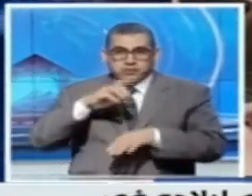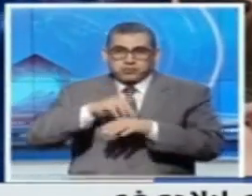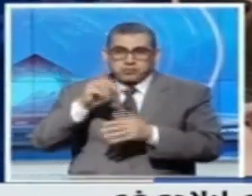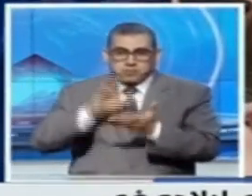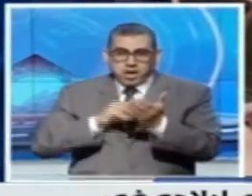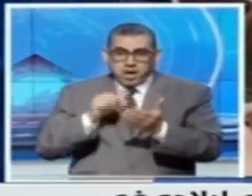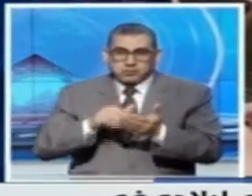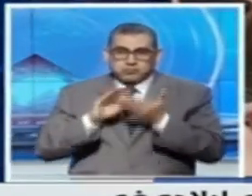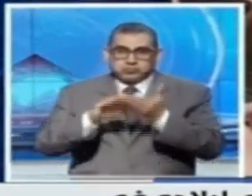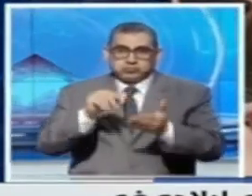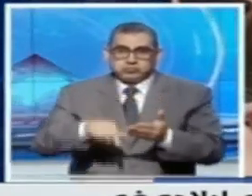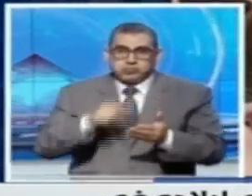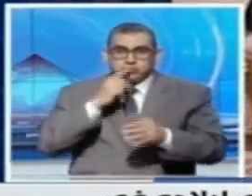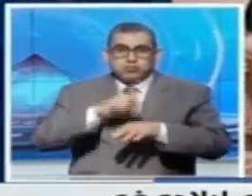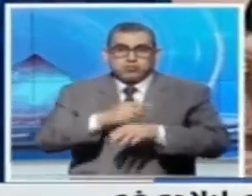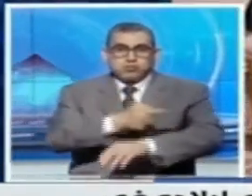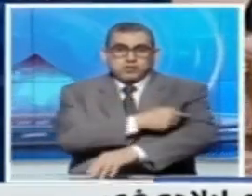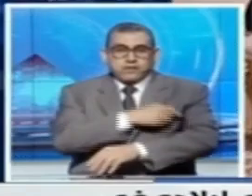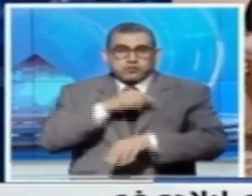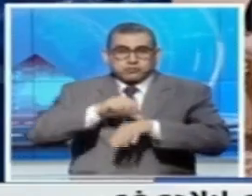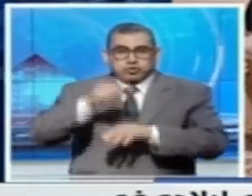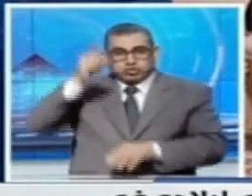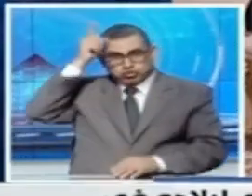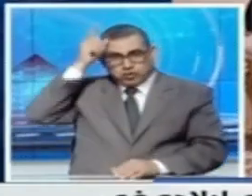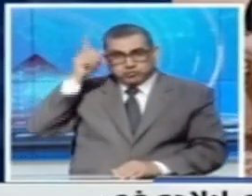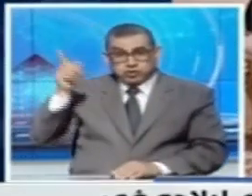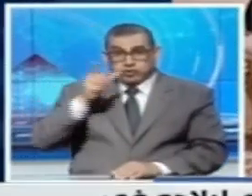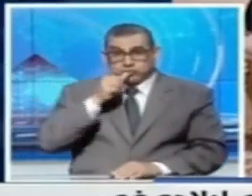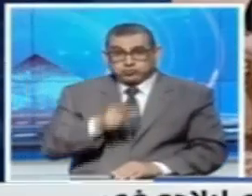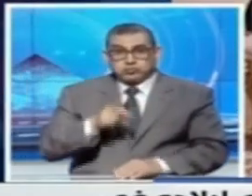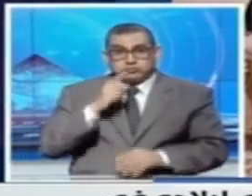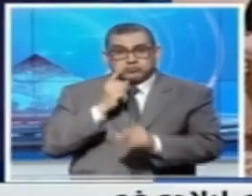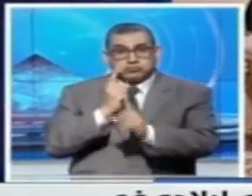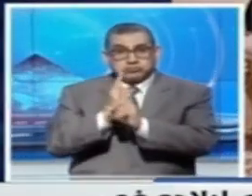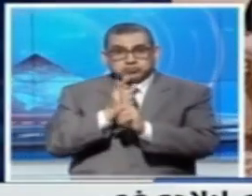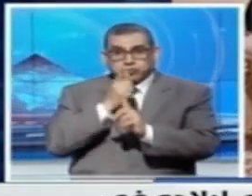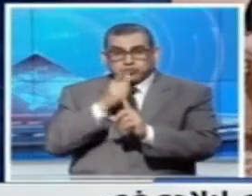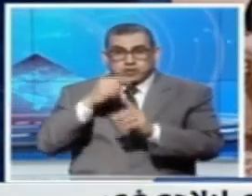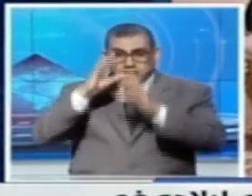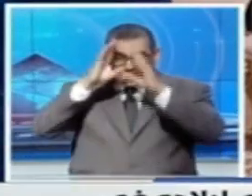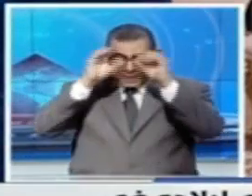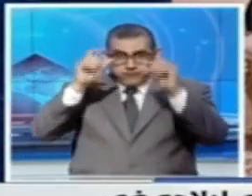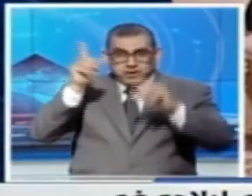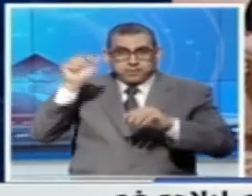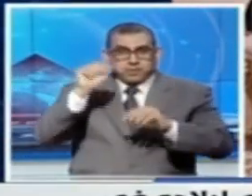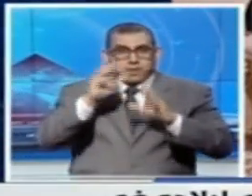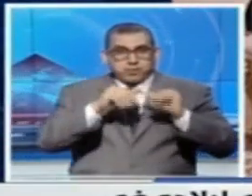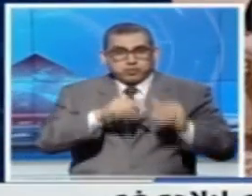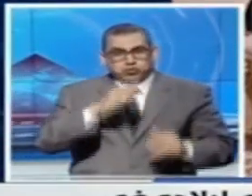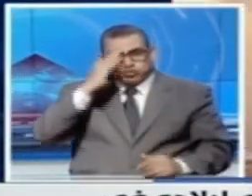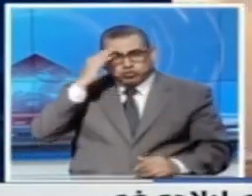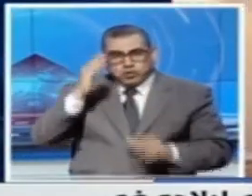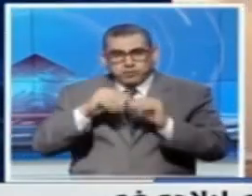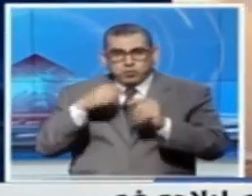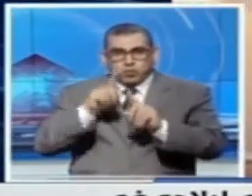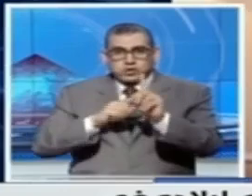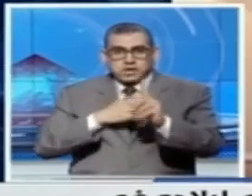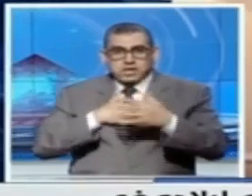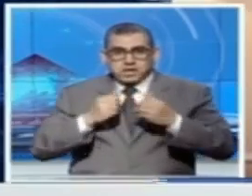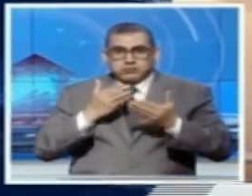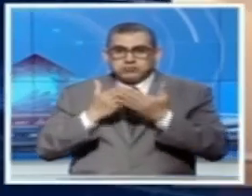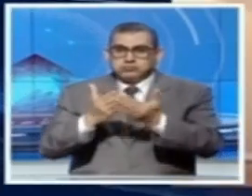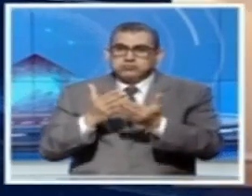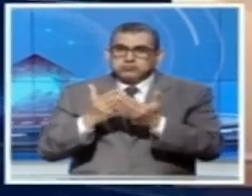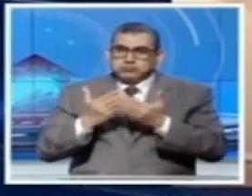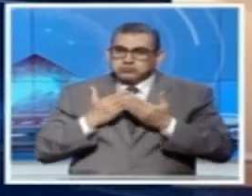أوزبكستان، وذلك بمستشفيات مدينة شرم الشيخ. وخلال اللقاء وجه سفير أوزبكستان الشكر لوزير الصحة على تقديم